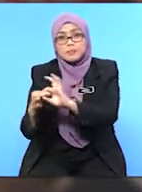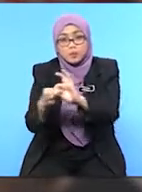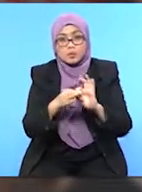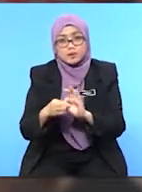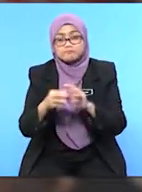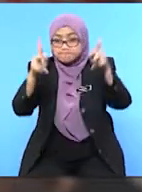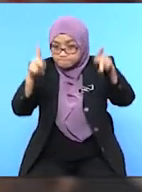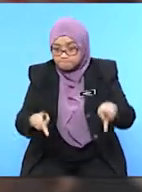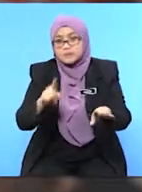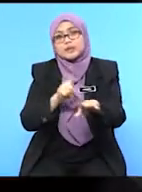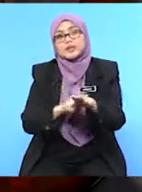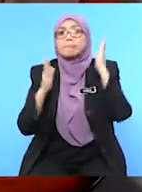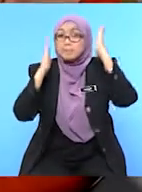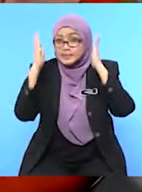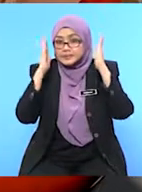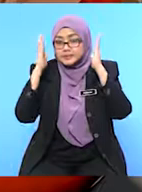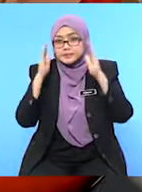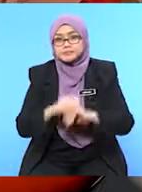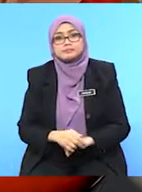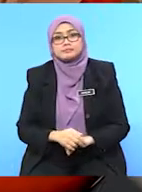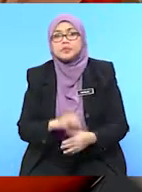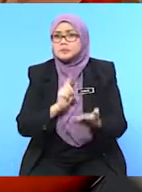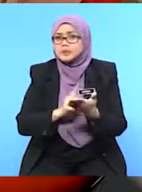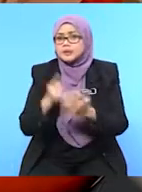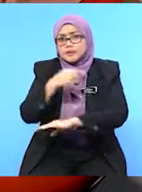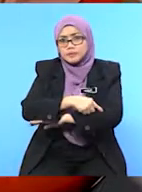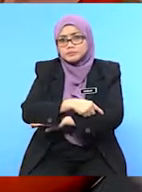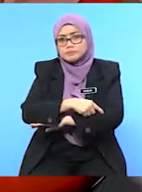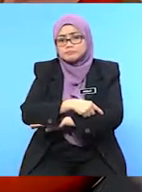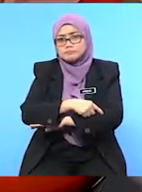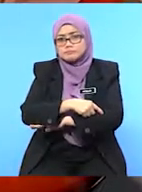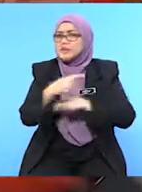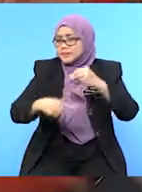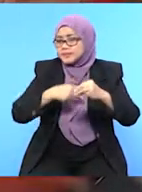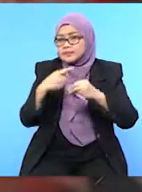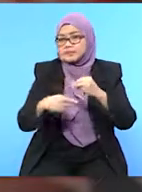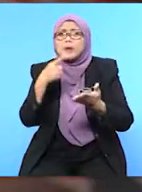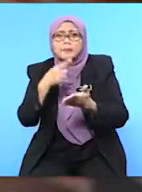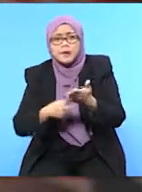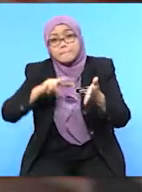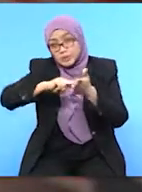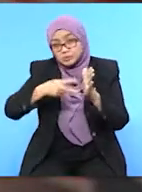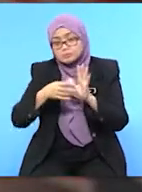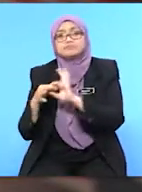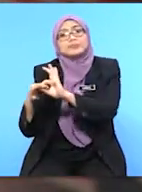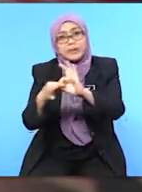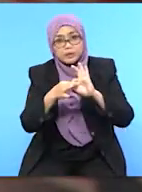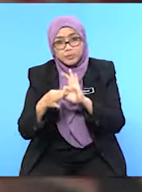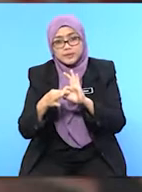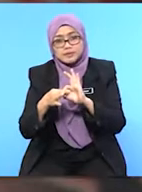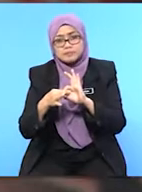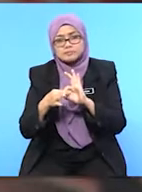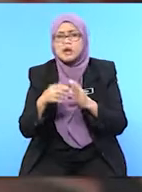dimension oleh itu fokus perbincangan kita pada episode kali ini adalah berkaitan dengan Apakah yang dimaksud dengan perpaduan